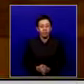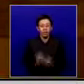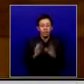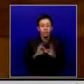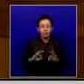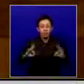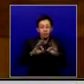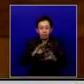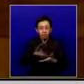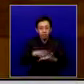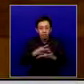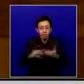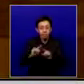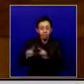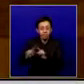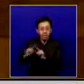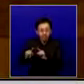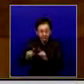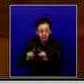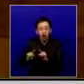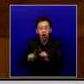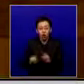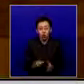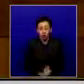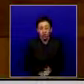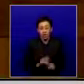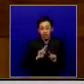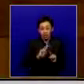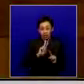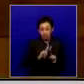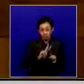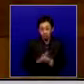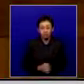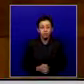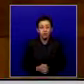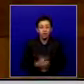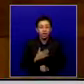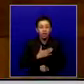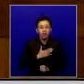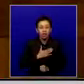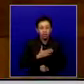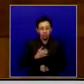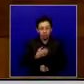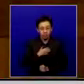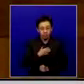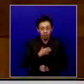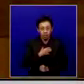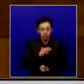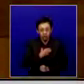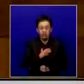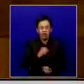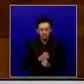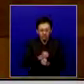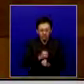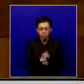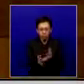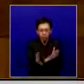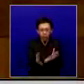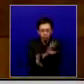การที่ออกมาทั้งหมดเนี่ยมันก็เป็นประเด็นที่สองก็คือว่าเราต้องการเดินเชิงรุกทำ